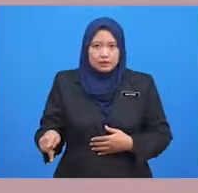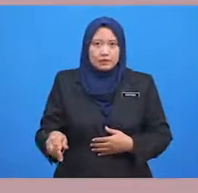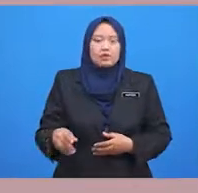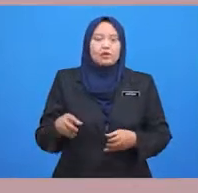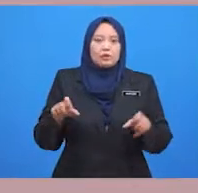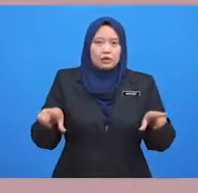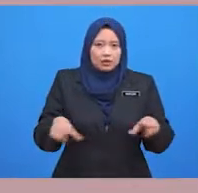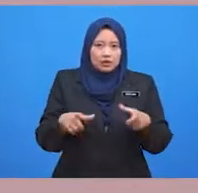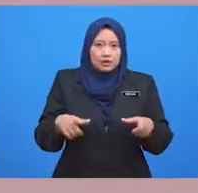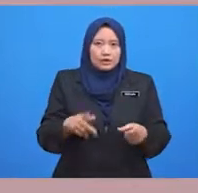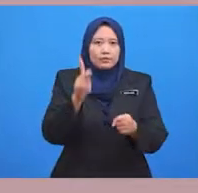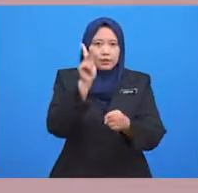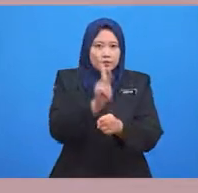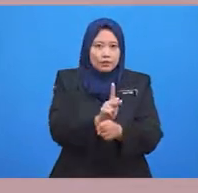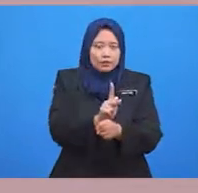elektroterapi.